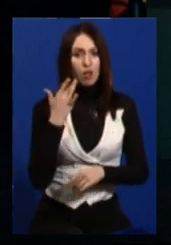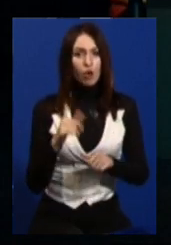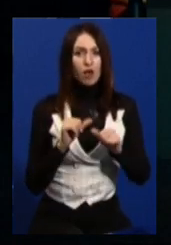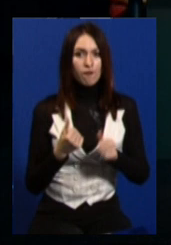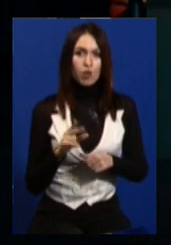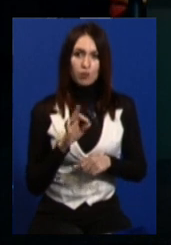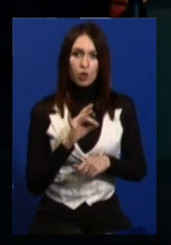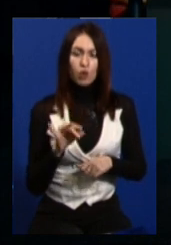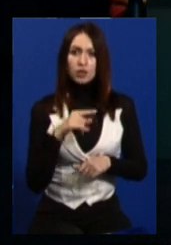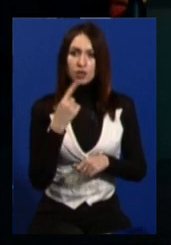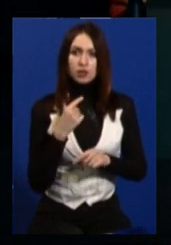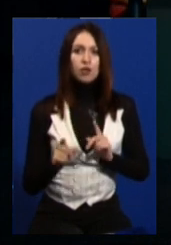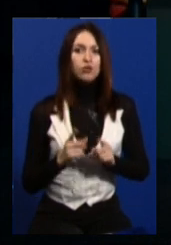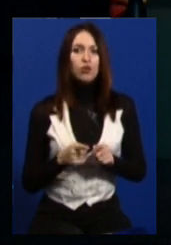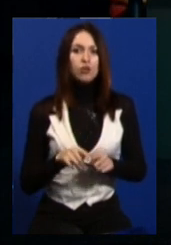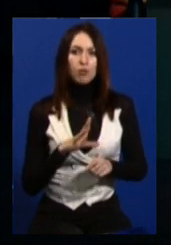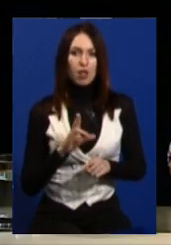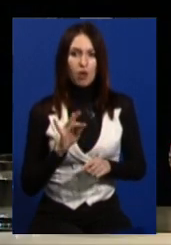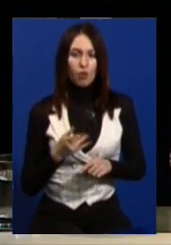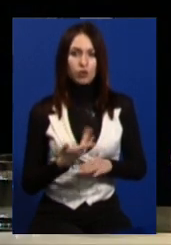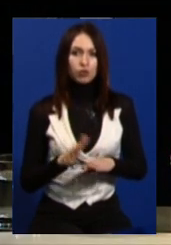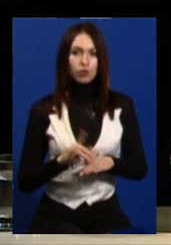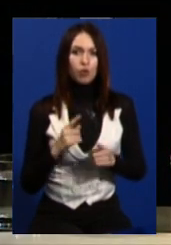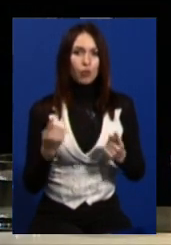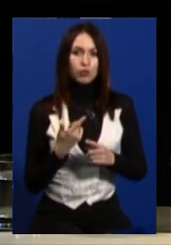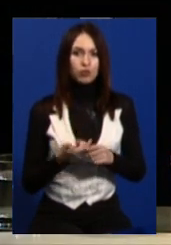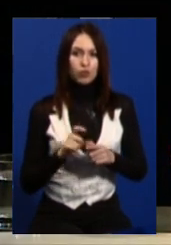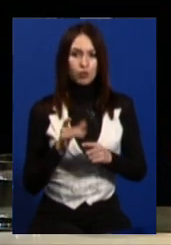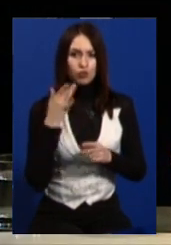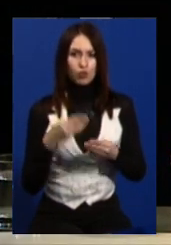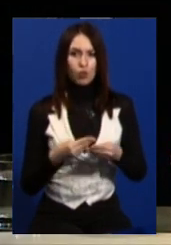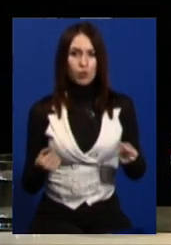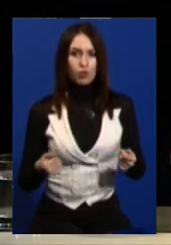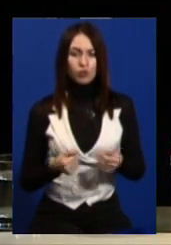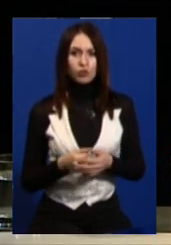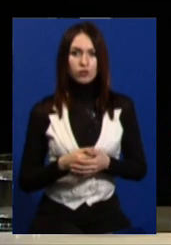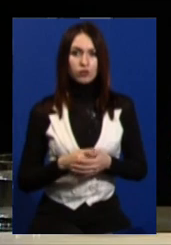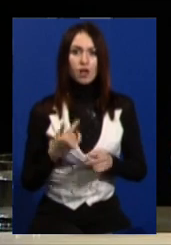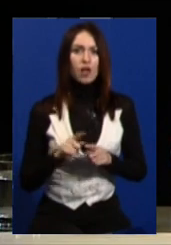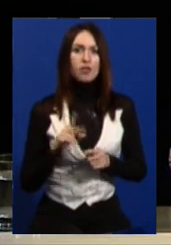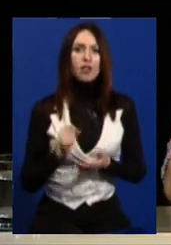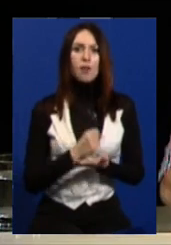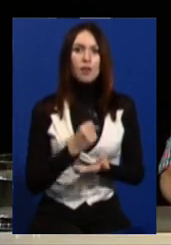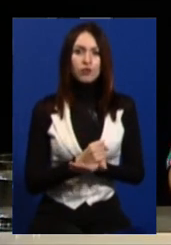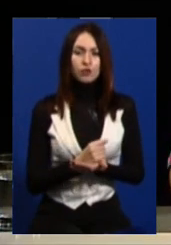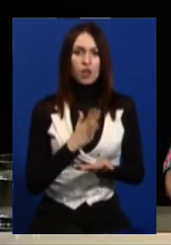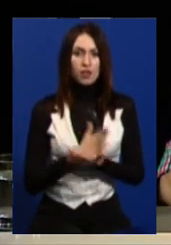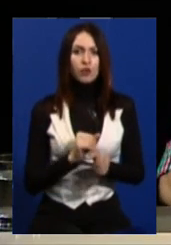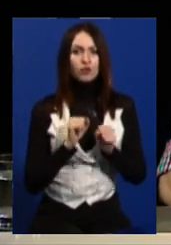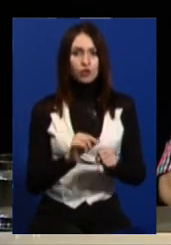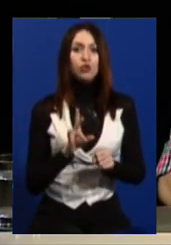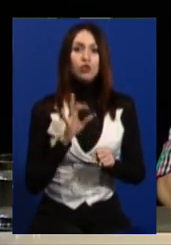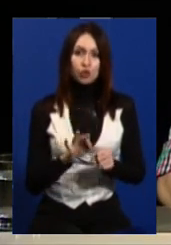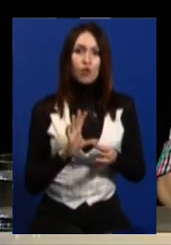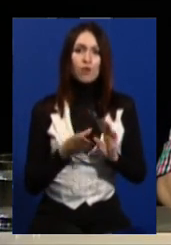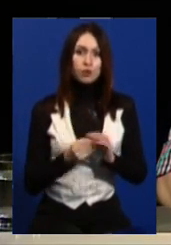кори, сказать, что это была корь, трудно, потому что она обычно очень стерто протекает. И это не подтверждает наличие защиты, но чисто теоретически